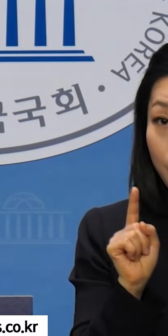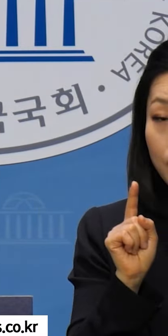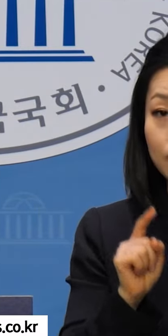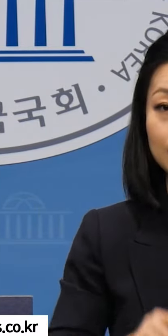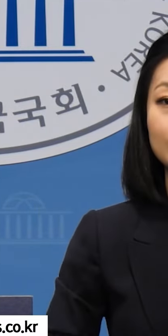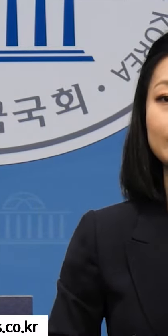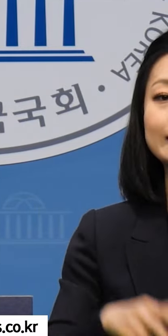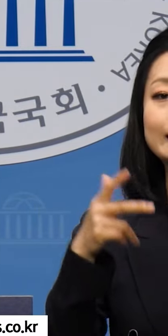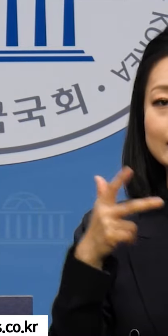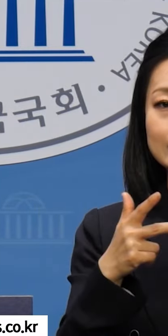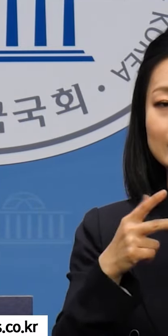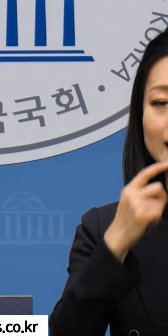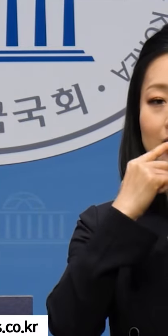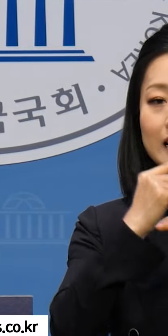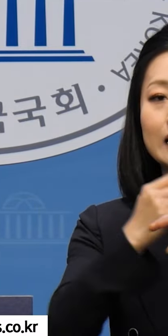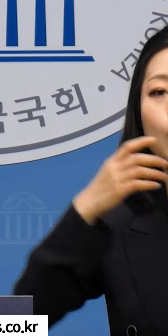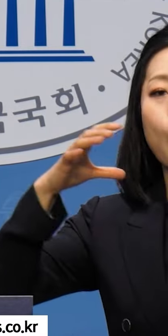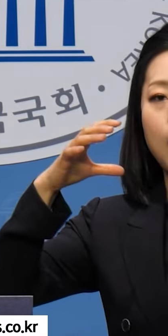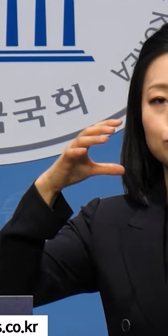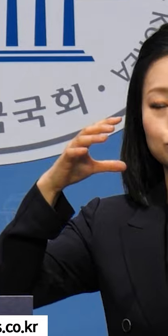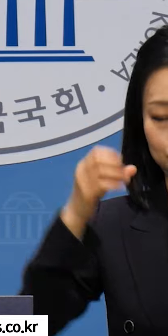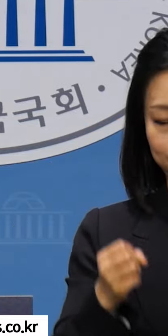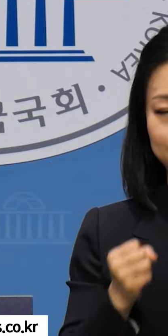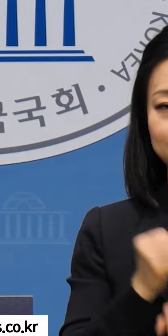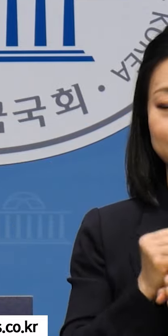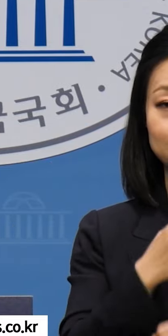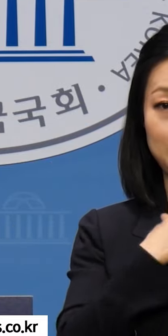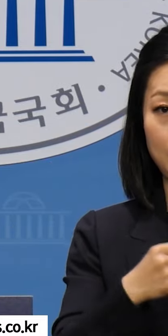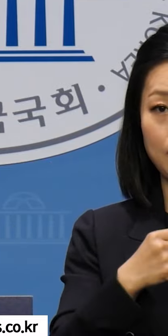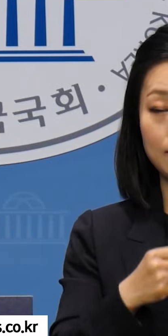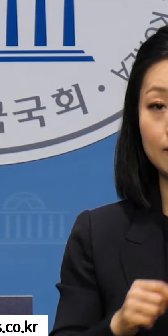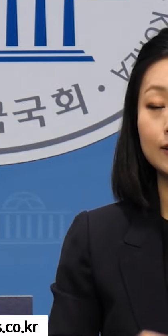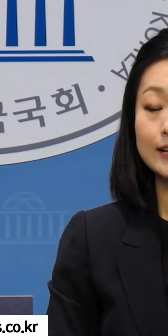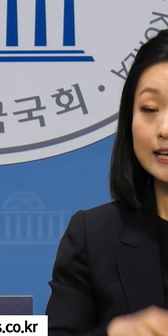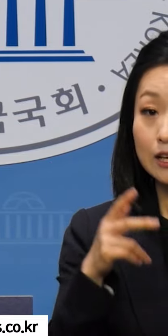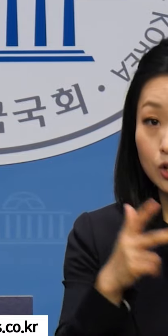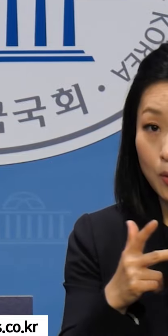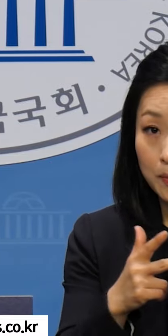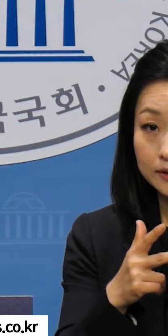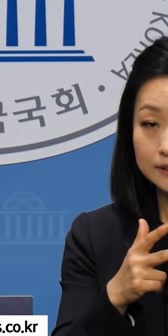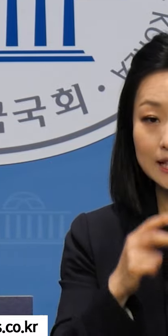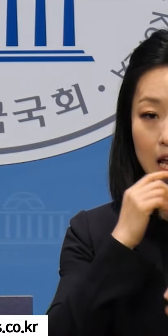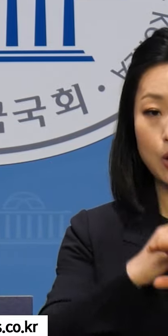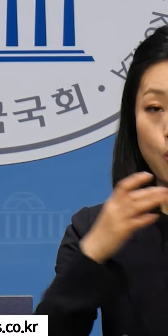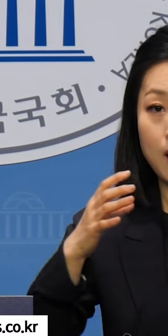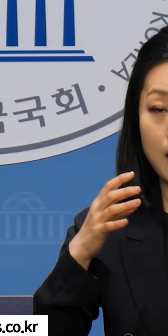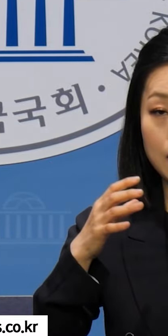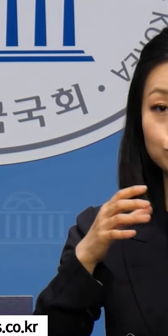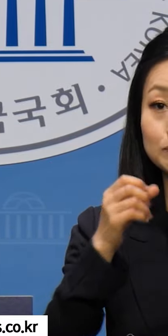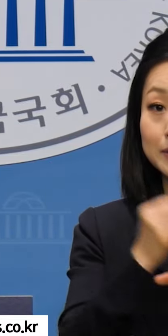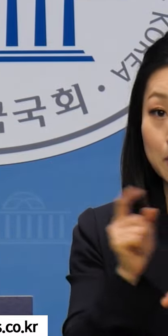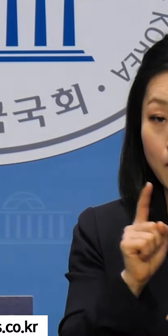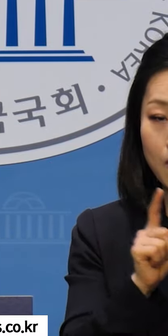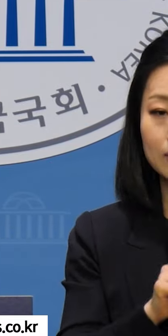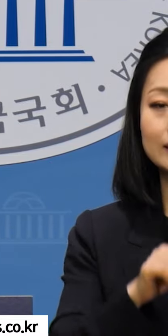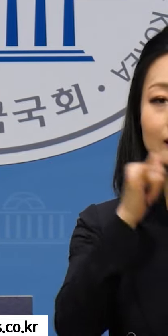제 7공화국 건설입니다 제 7 공화국의 핵심 내용인 사회권 선진국부터